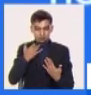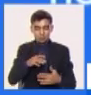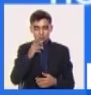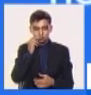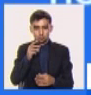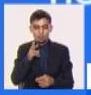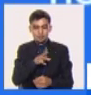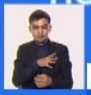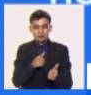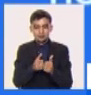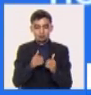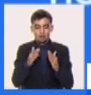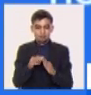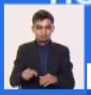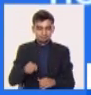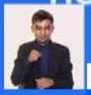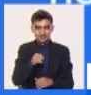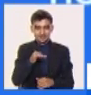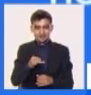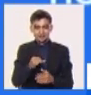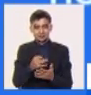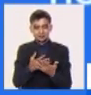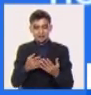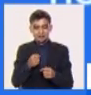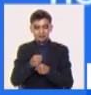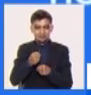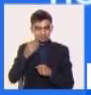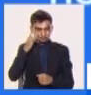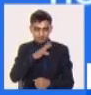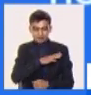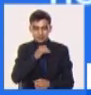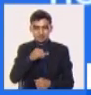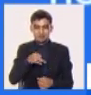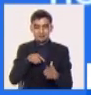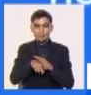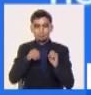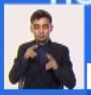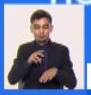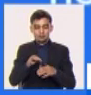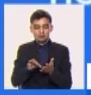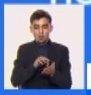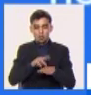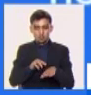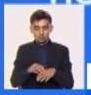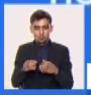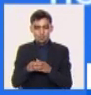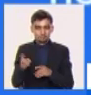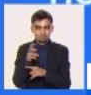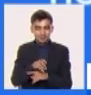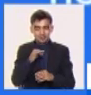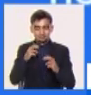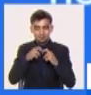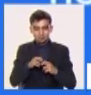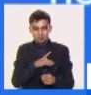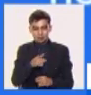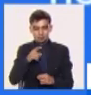оны үйдің кіреберісіне апарып, оған азғын әрекеттер жасауға тырысқан. Оқиға орнына дереу полиция тобы шықты. Тергеу барысында